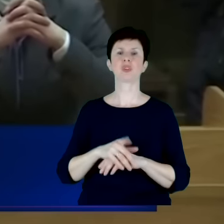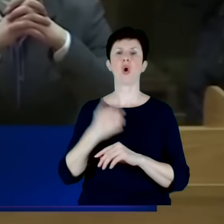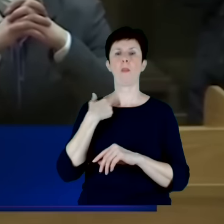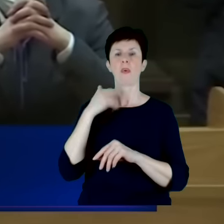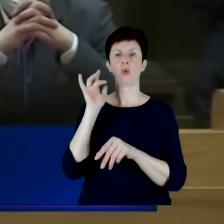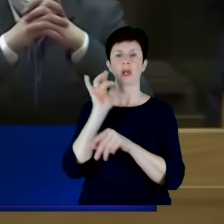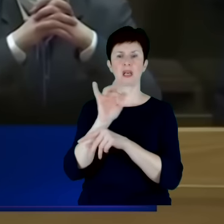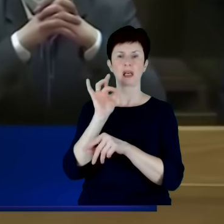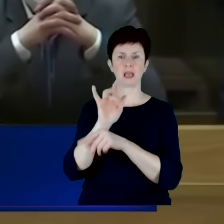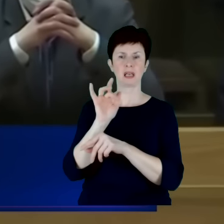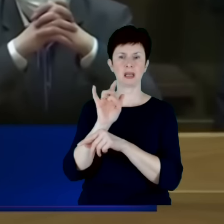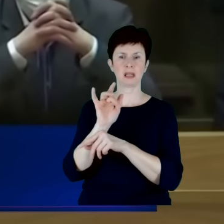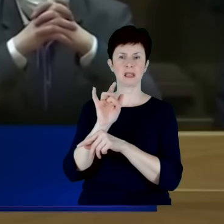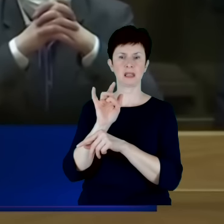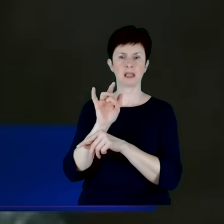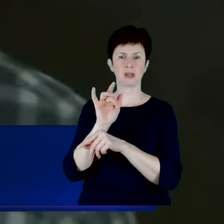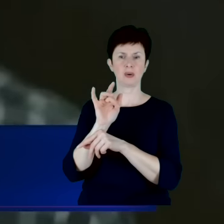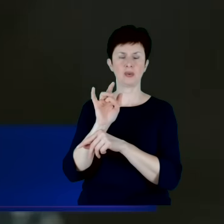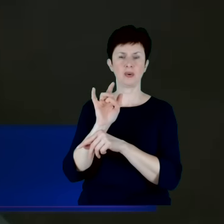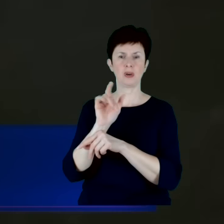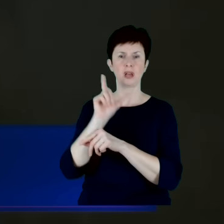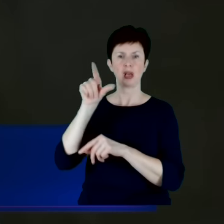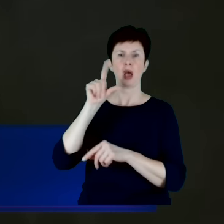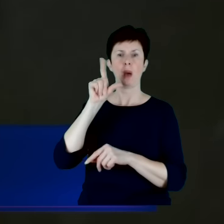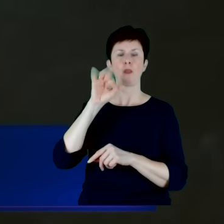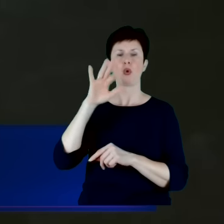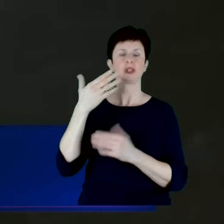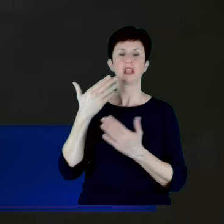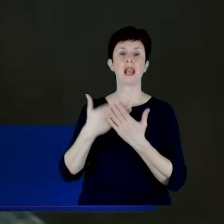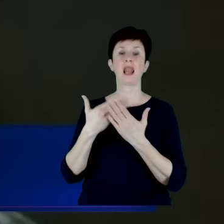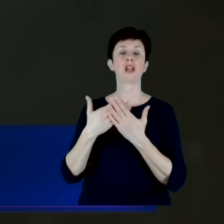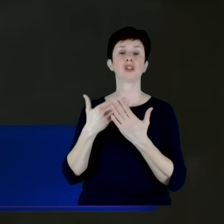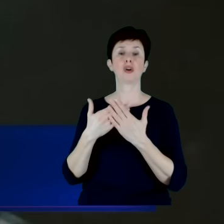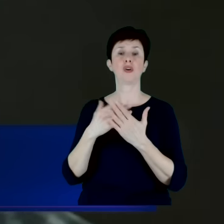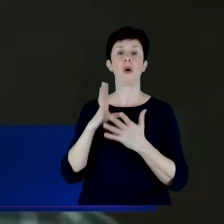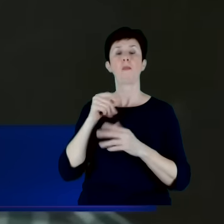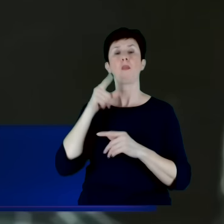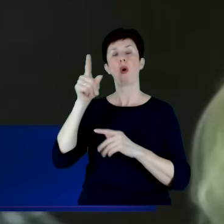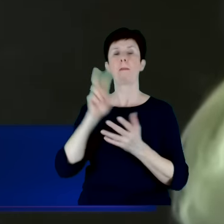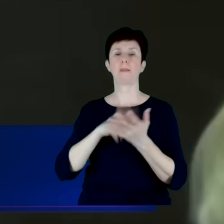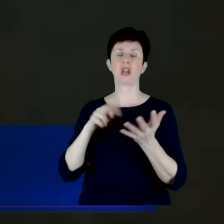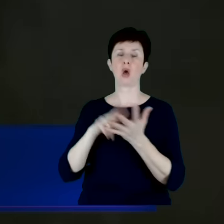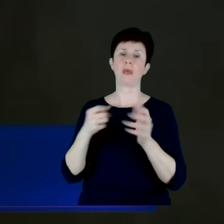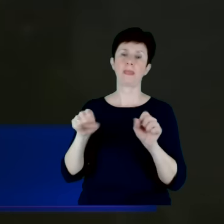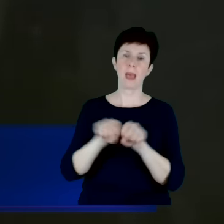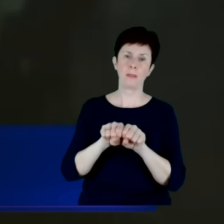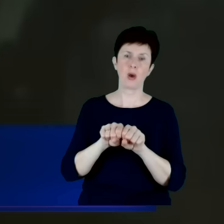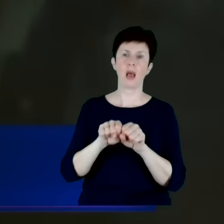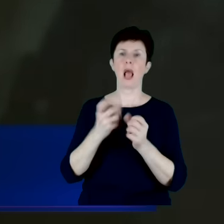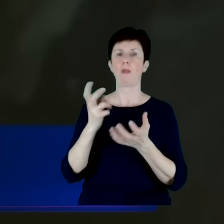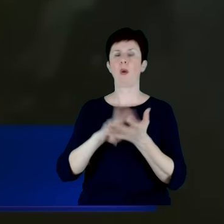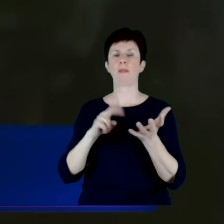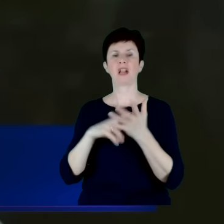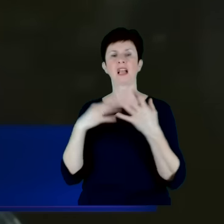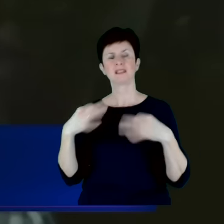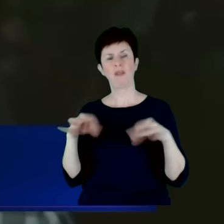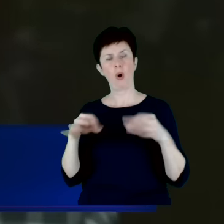to nie dlatego, że zarzucał Putinowi brak demokracji, brak swobód, liberalizmu i tak dalej w